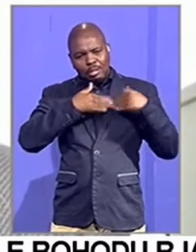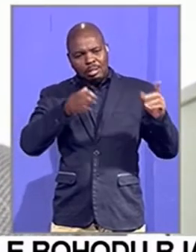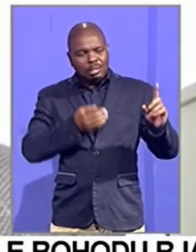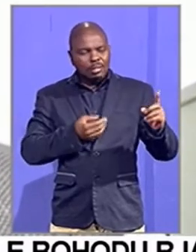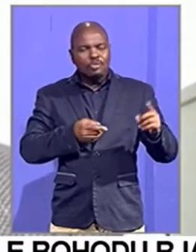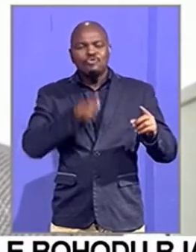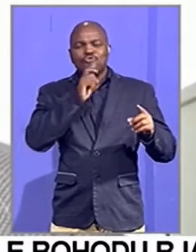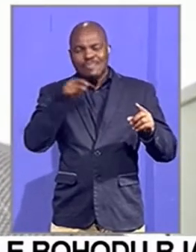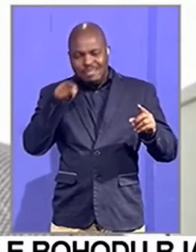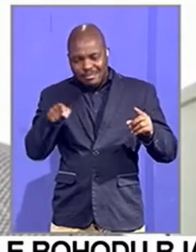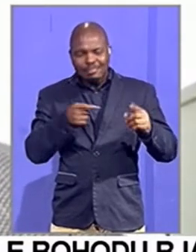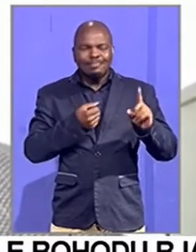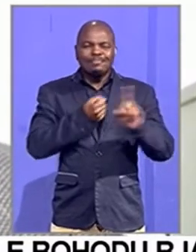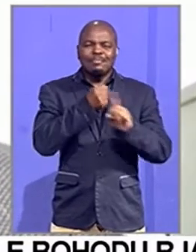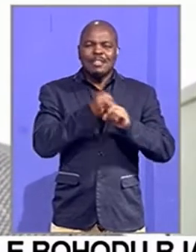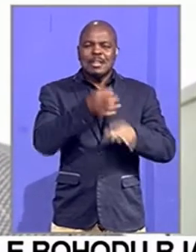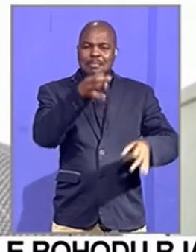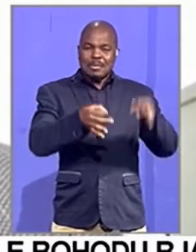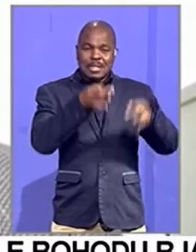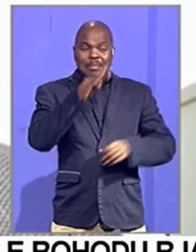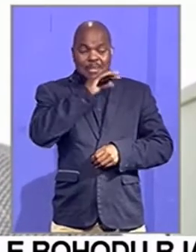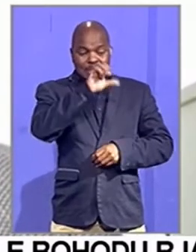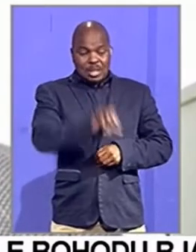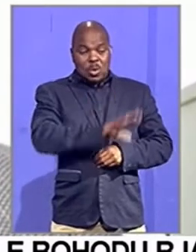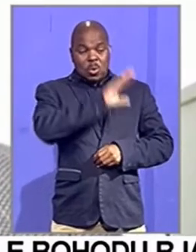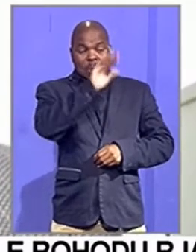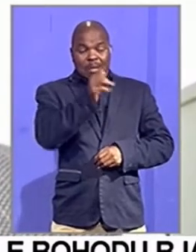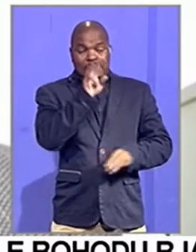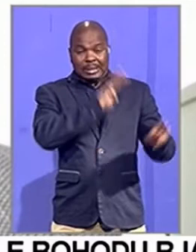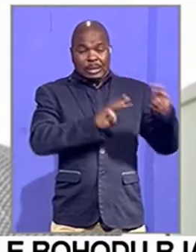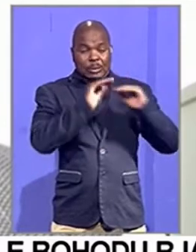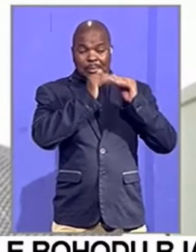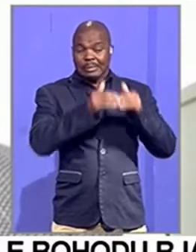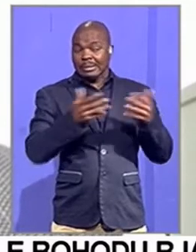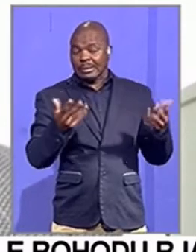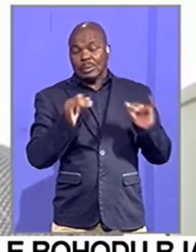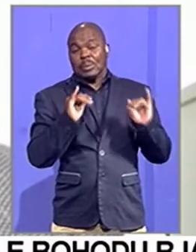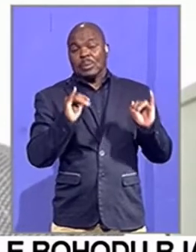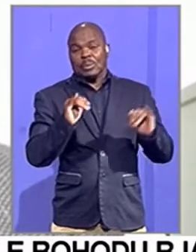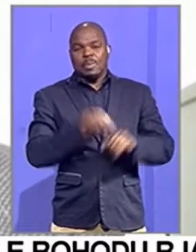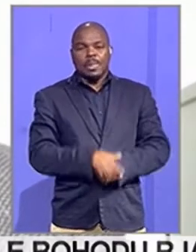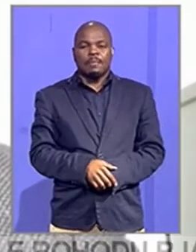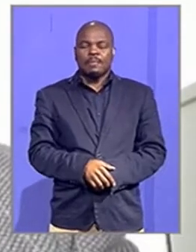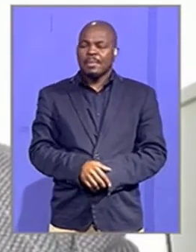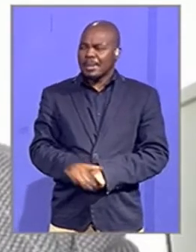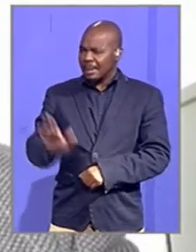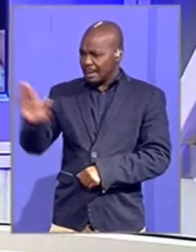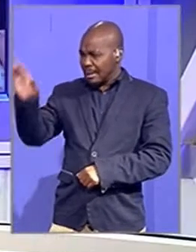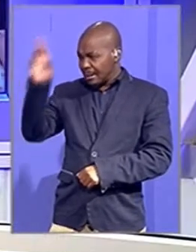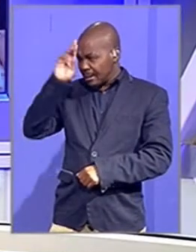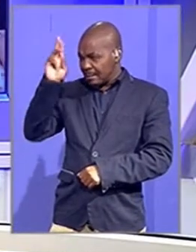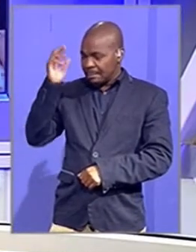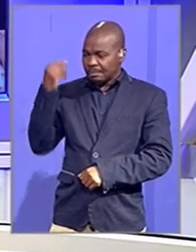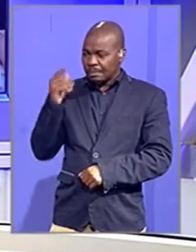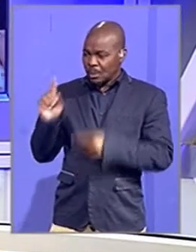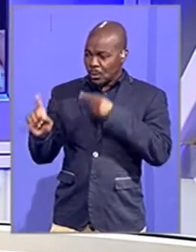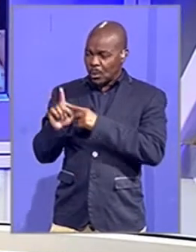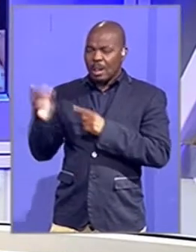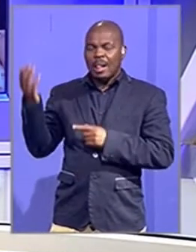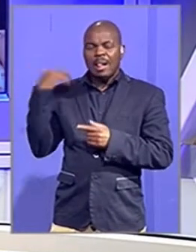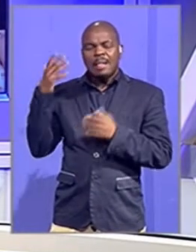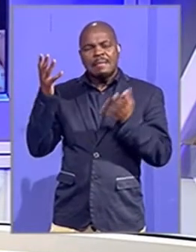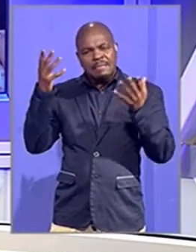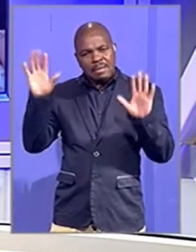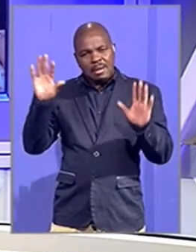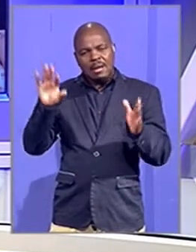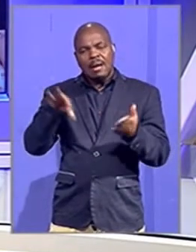tša dipolotiki ene ke nto e beyang tšhireletšo ya Afrika Borwa kotsing e kgolo kudu ka maatla le tla gopola gabotse gore Fraser o ile a dira kgopelo